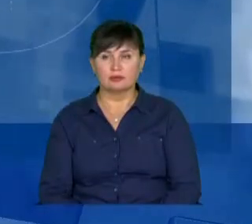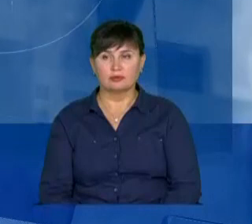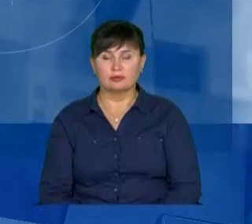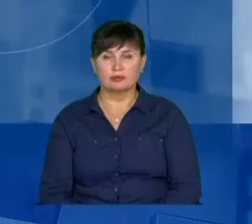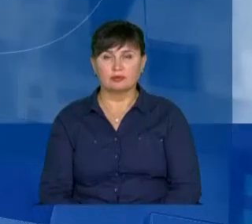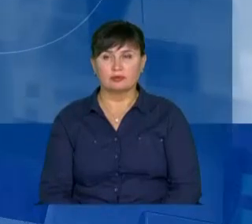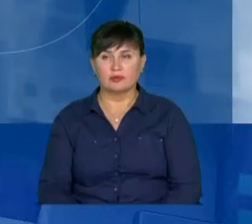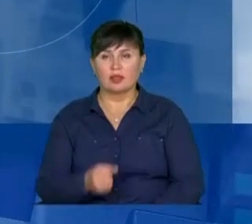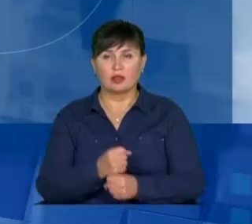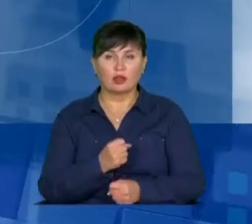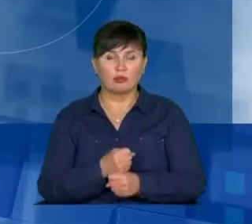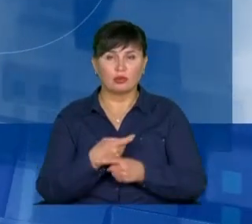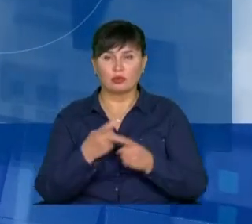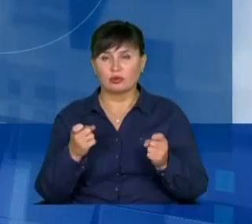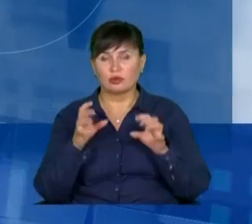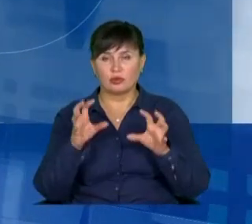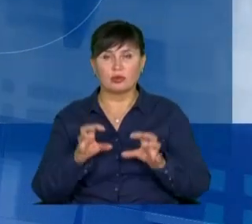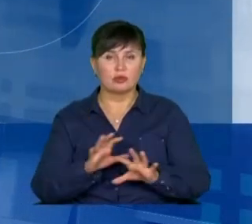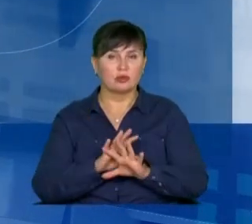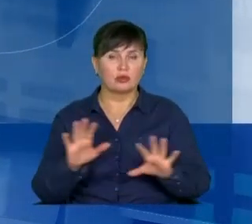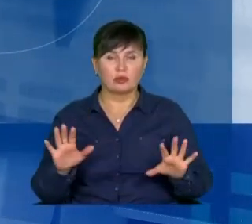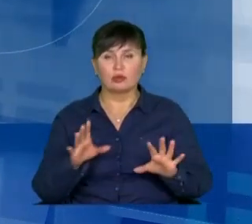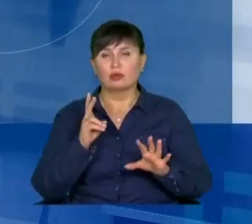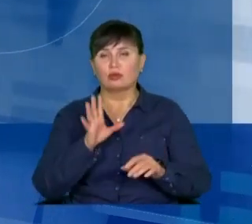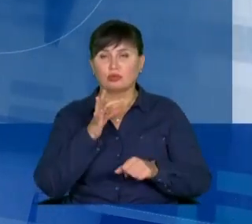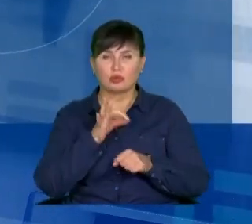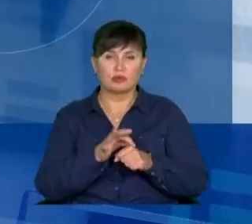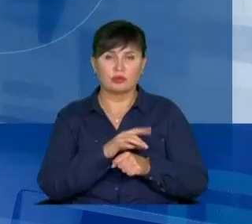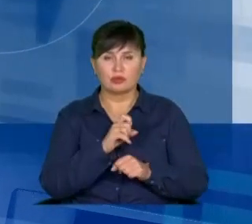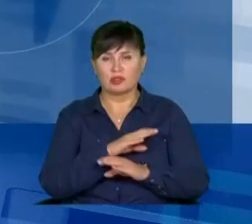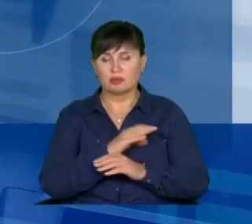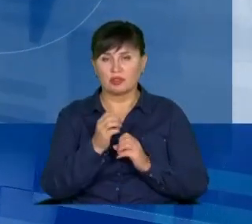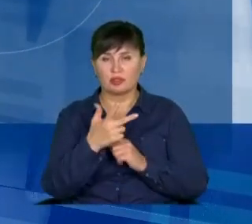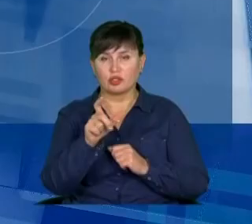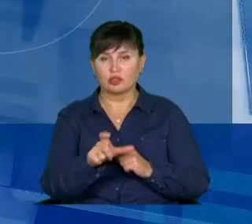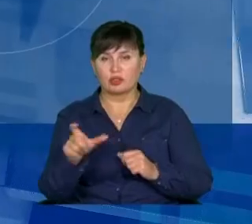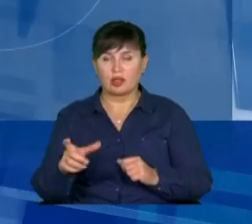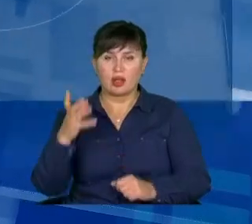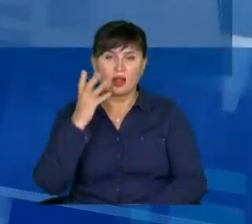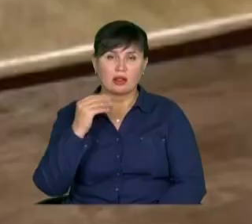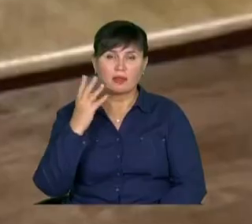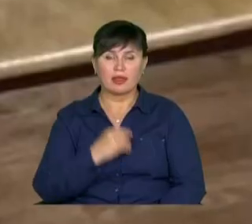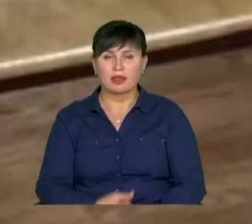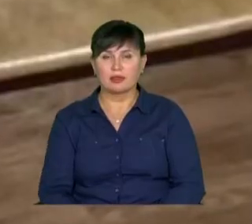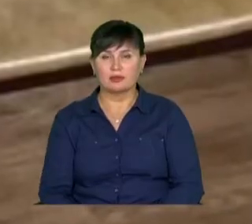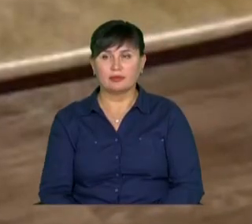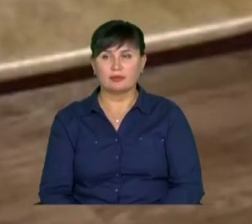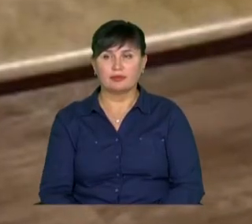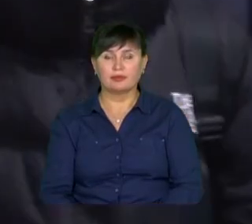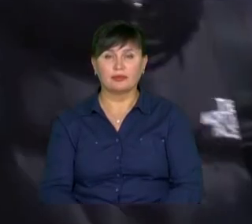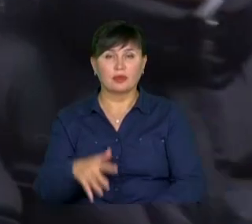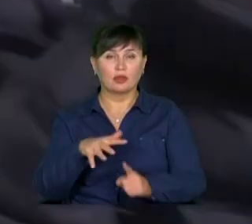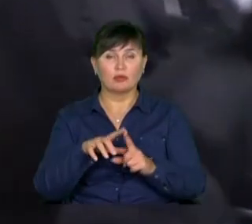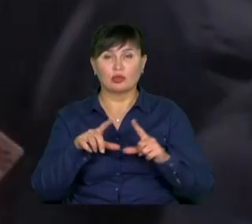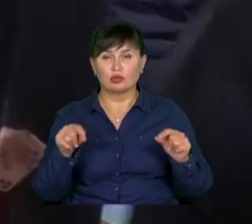Хостел работал незаконно. Кто понесет ответственность за смерть 13 человек в Алматы? Напал на школу